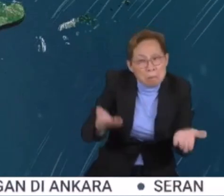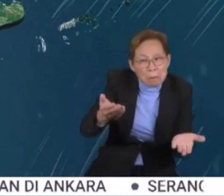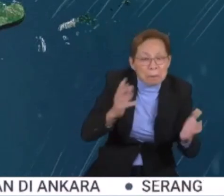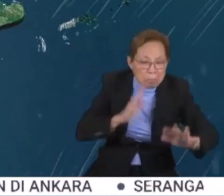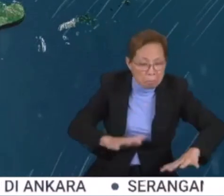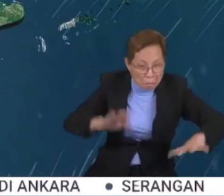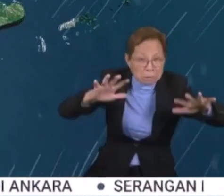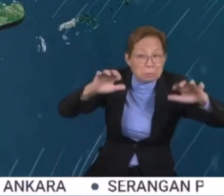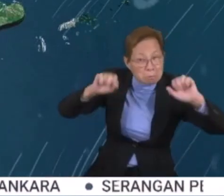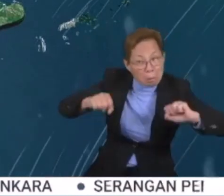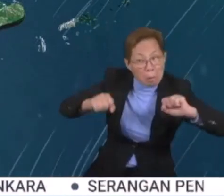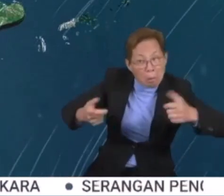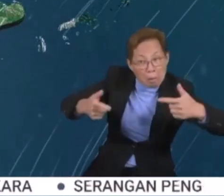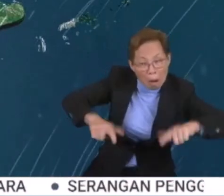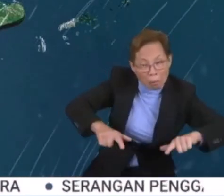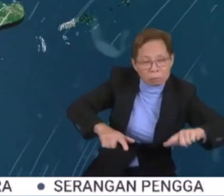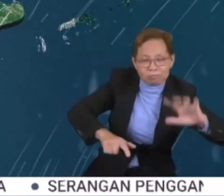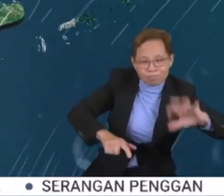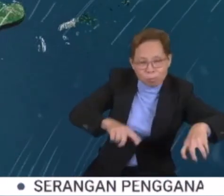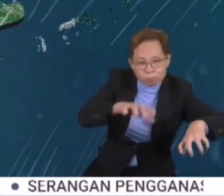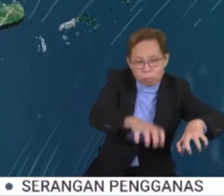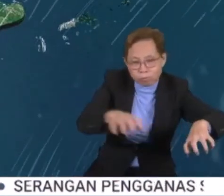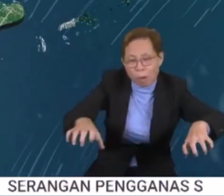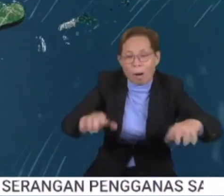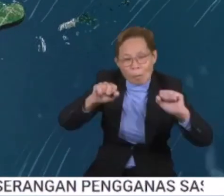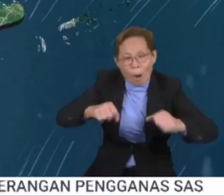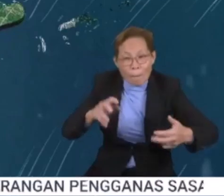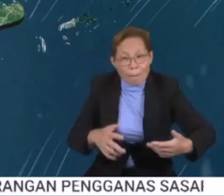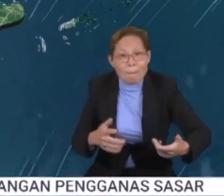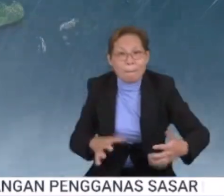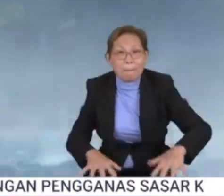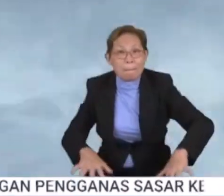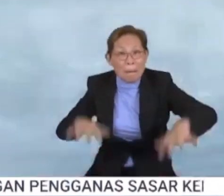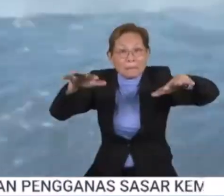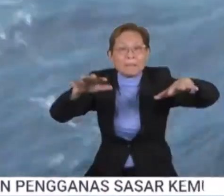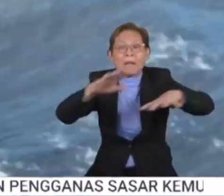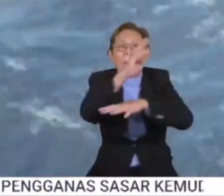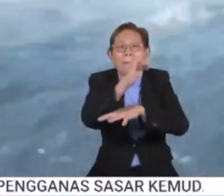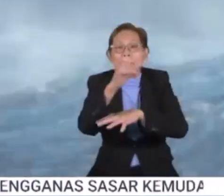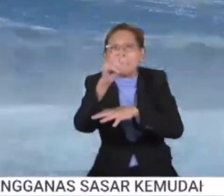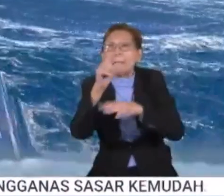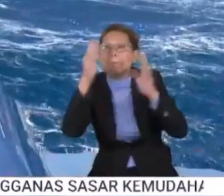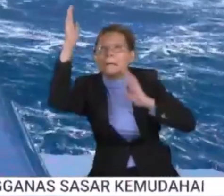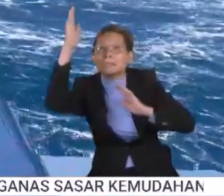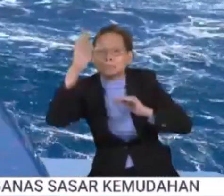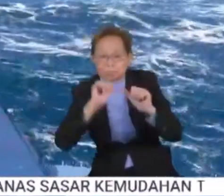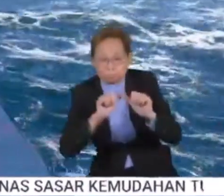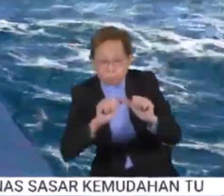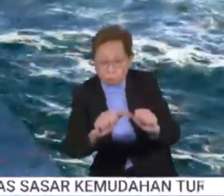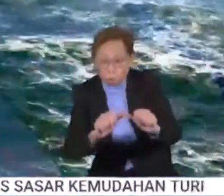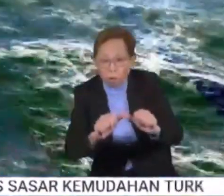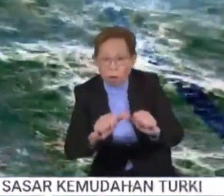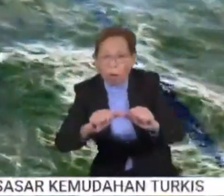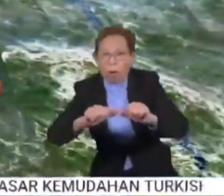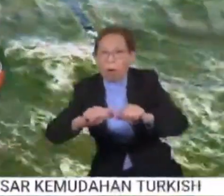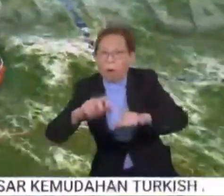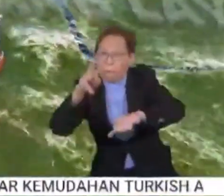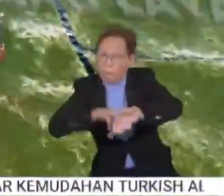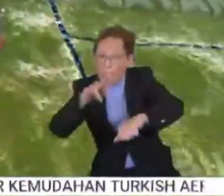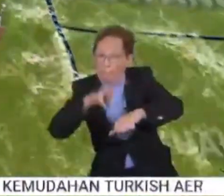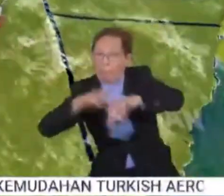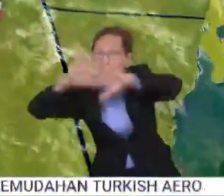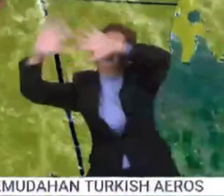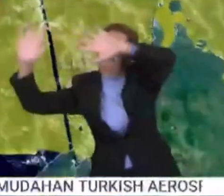masih lagi boleh berlaku di kawasan berkenaan. Baiklah, seterusnya Met Malaysia turut mengekalkan amaran angin kencang dan